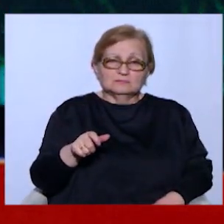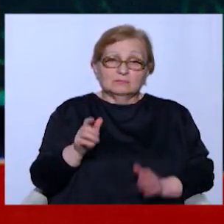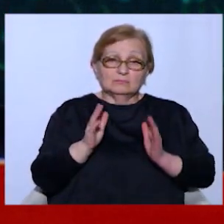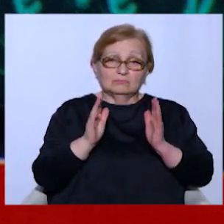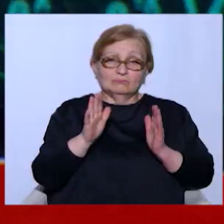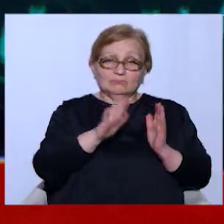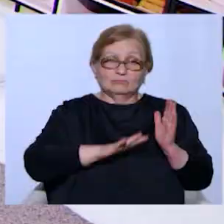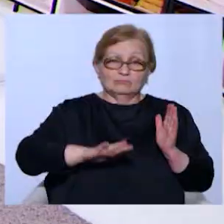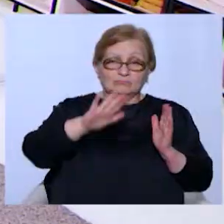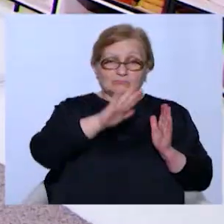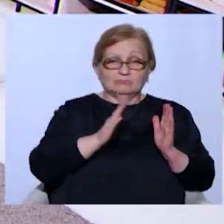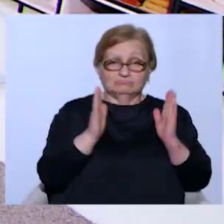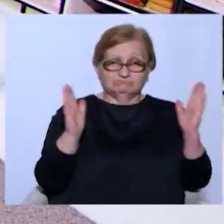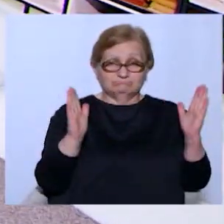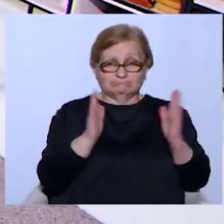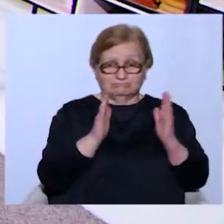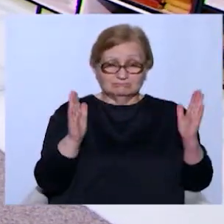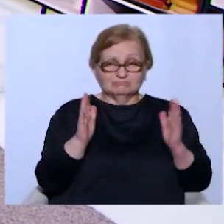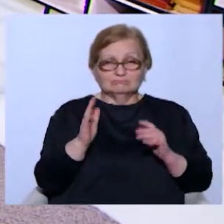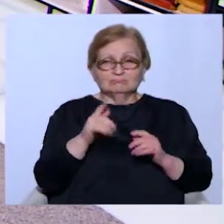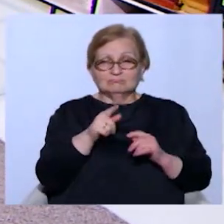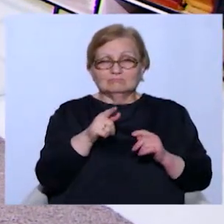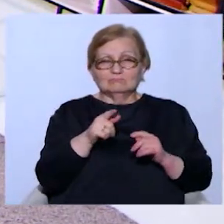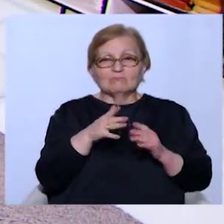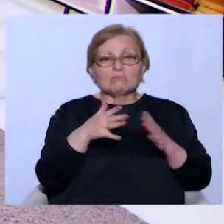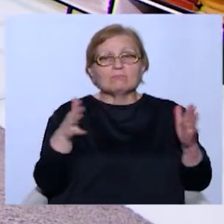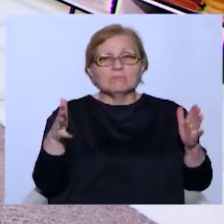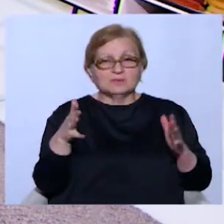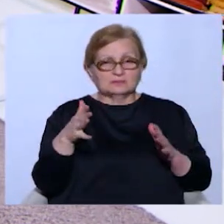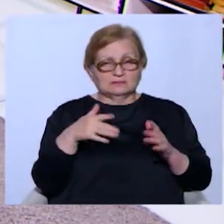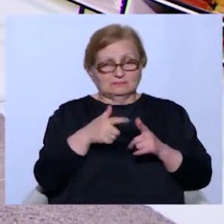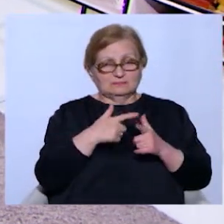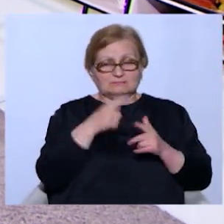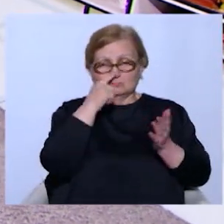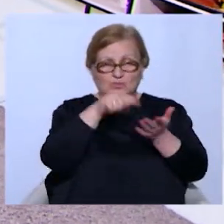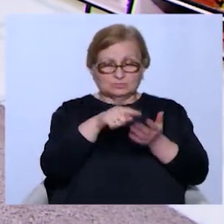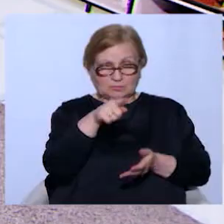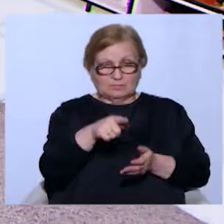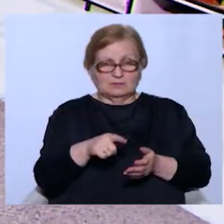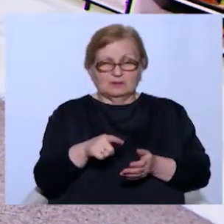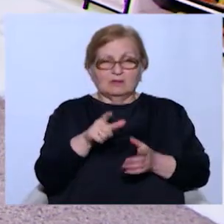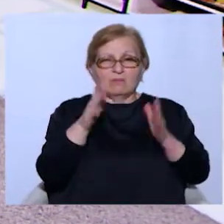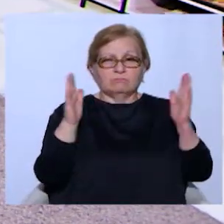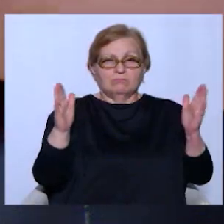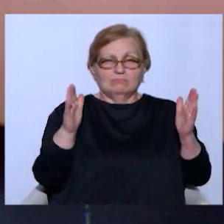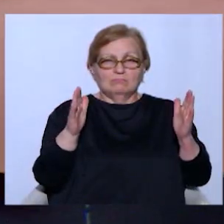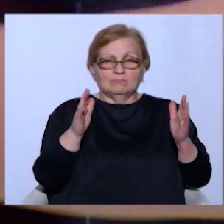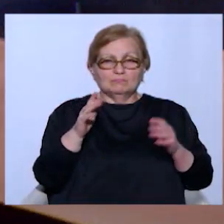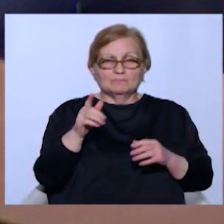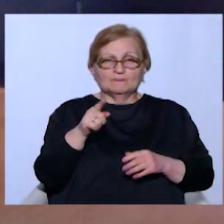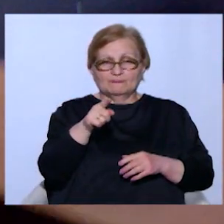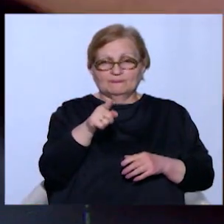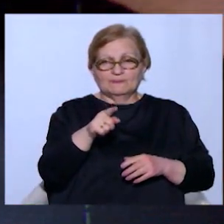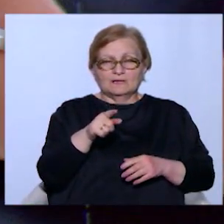ფართობი, უბრალოდ ეს იგი სიფართე იყოს განსხვავებული, მით უფრო დიდი იქნება ალბათობა, რაც უფრო სქელ ზოლს ვიღებ. მაგალითად, ეს რო იყოს